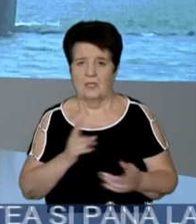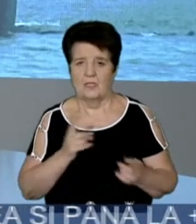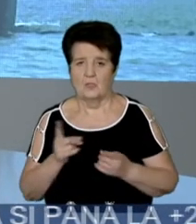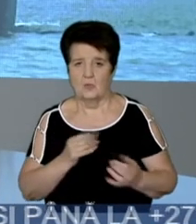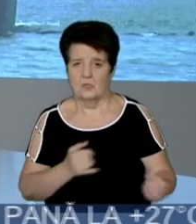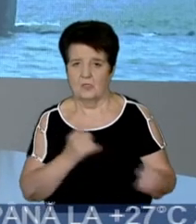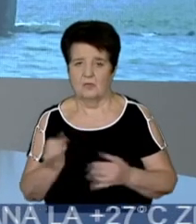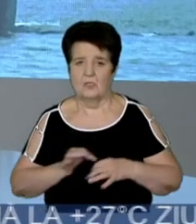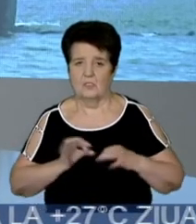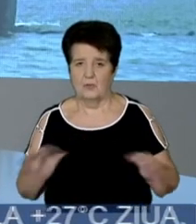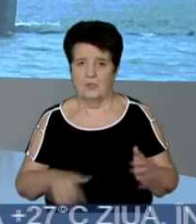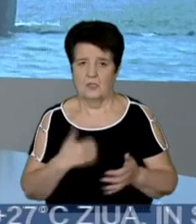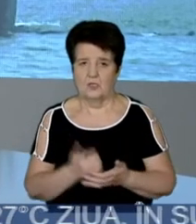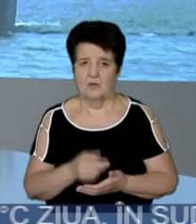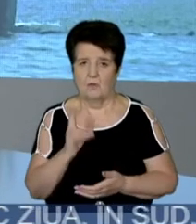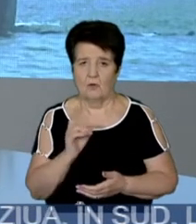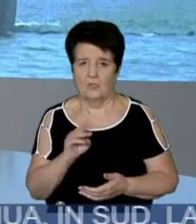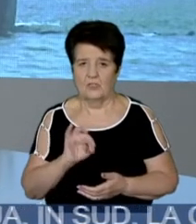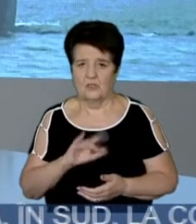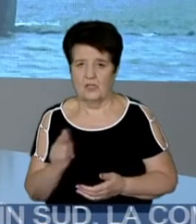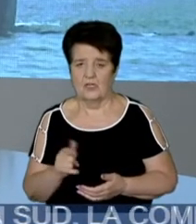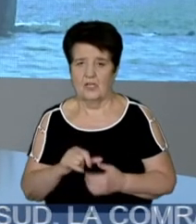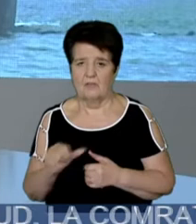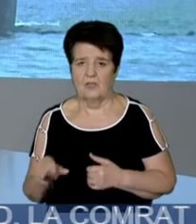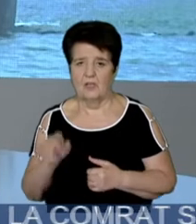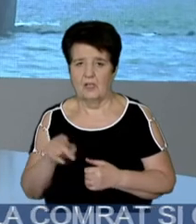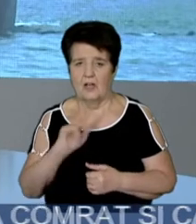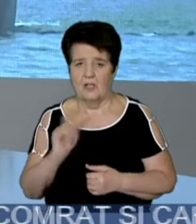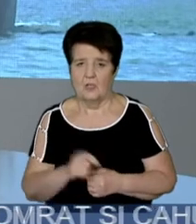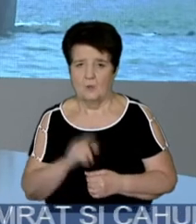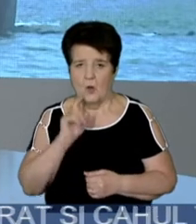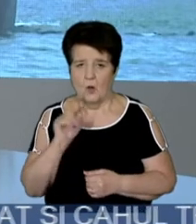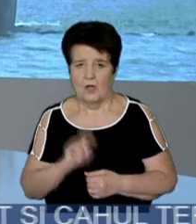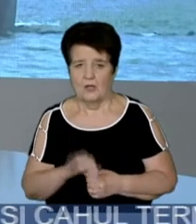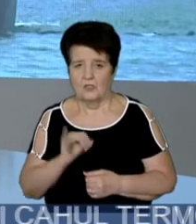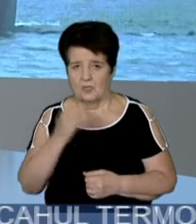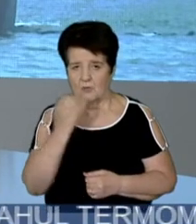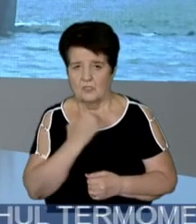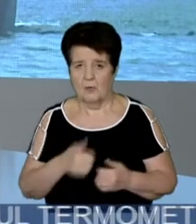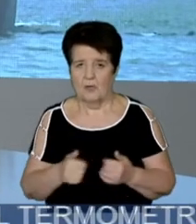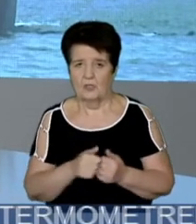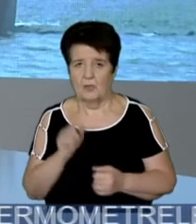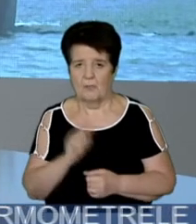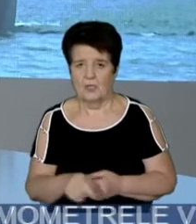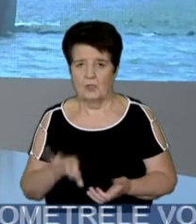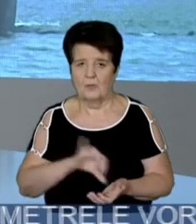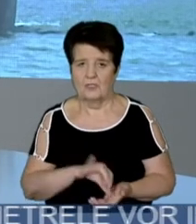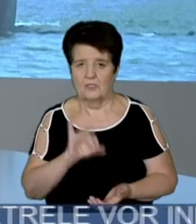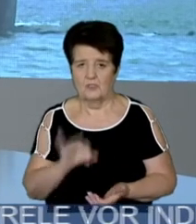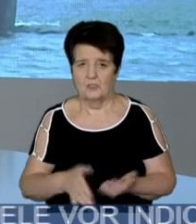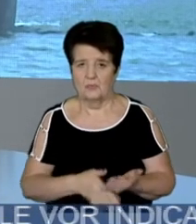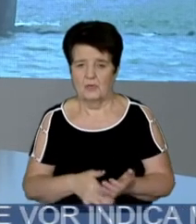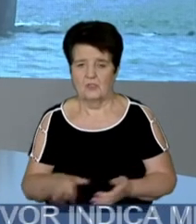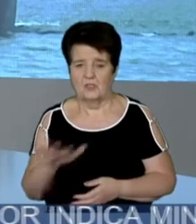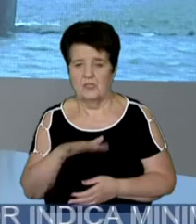dedicat sărbătorii, șeful de la Cotroceni a făcut referire la războiul din Ucraina și a mulțumit partenerilor pentru prezență și sprijin